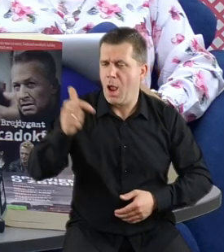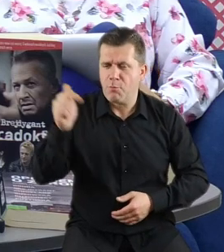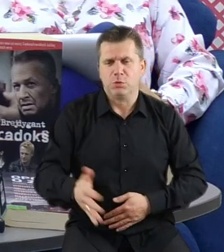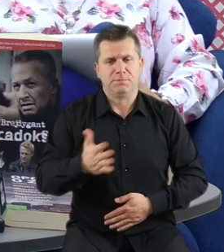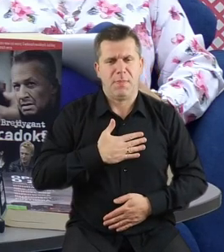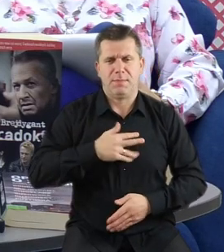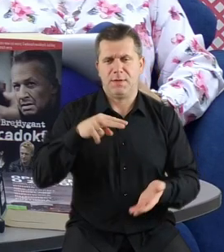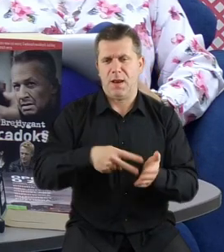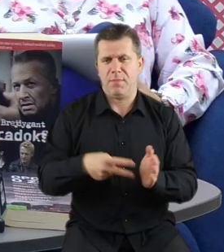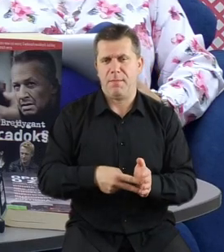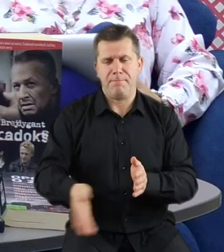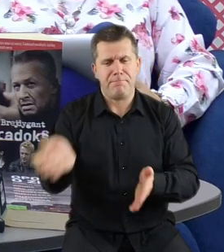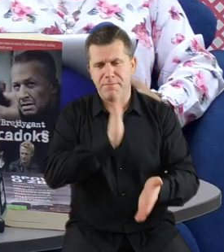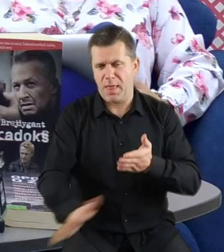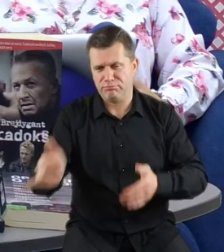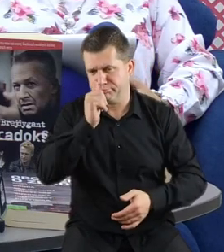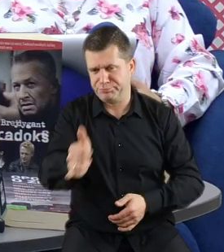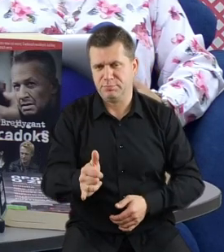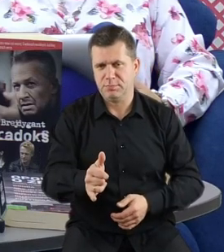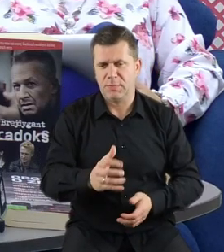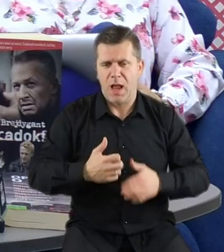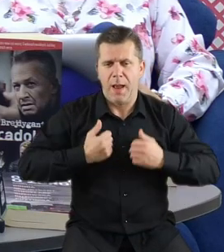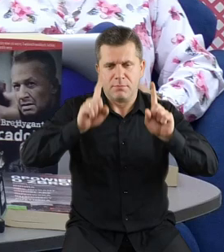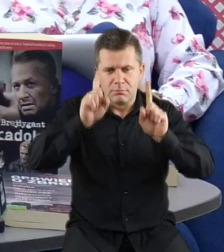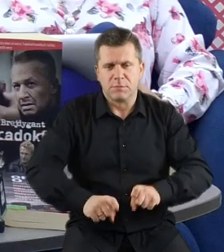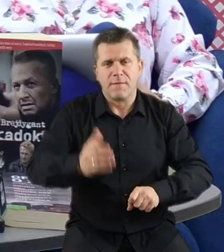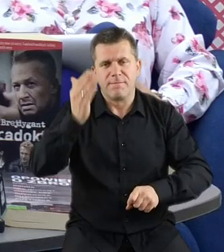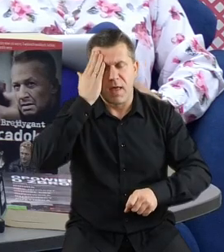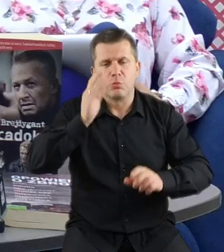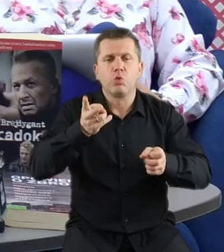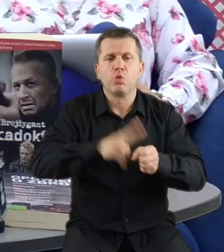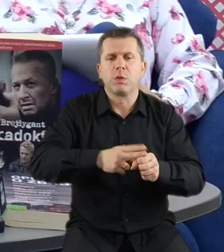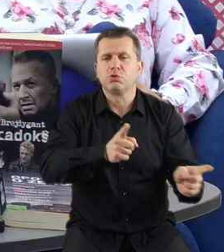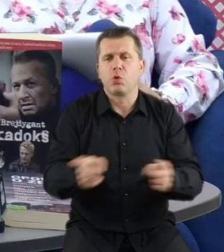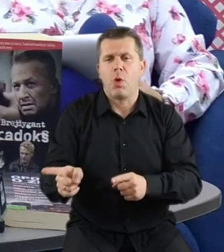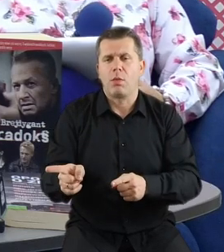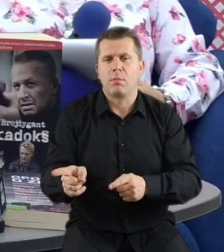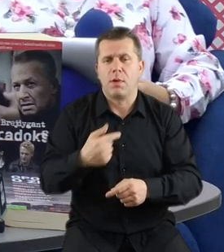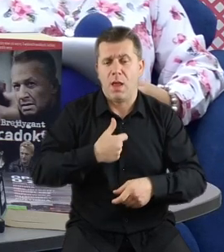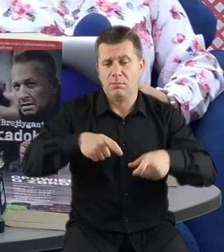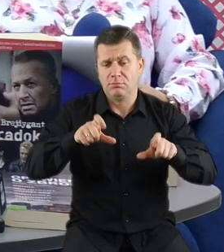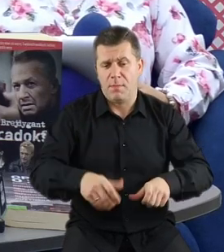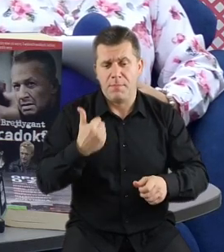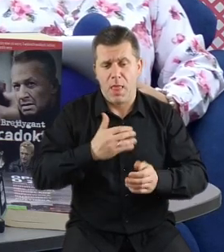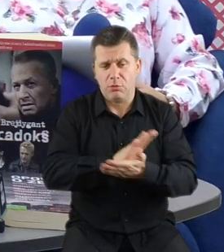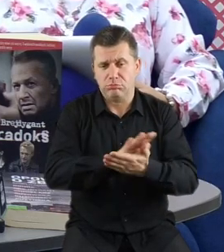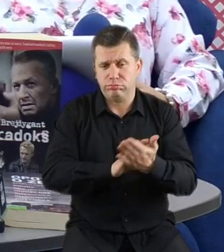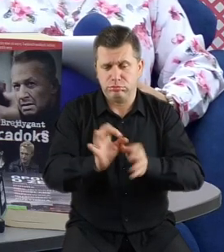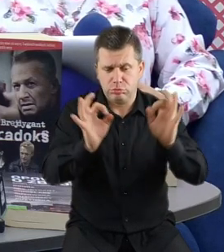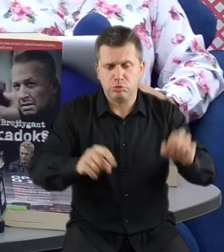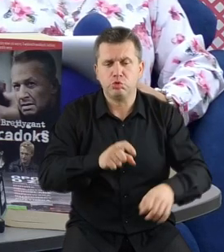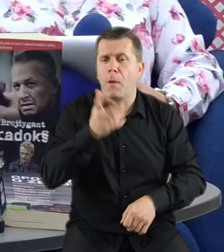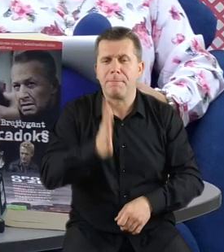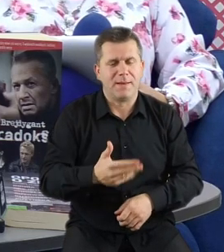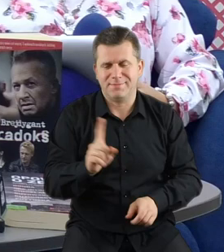zaplanowałem, znaczy ja muszę mieć zaplanowane, bo żeby ruszyć, żeby wiedzieć, w jaką stronę idę i tak dalej. To nie jest tak, że ja siadam w ogóle przed białą kartką,